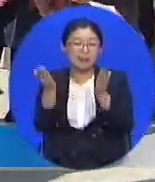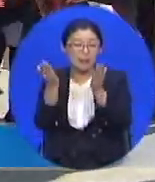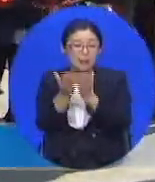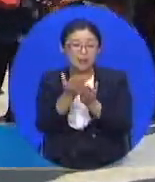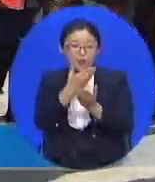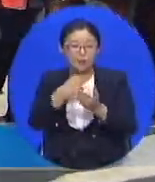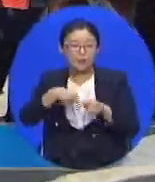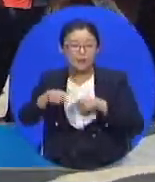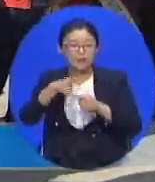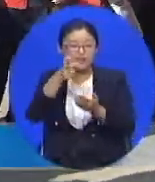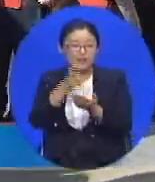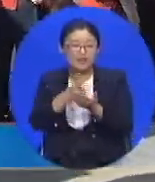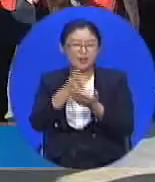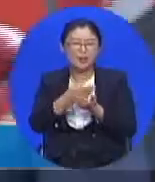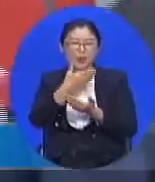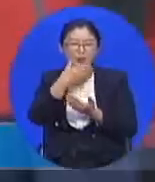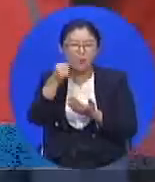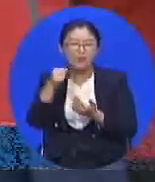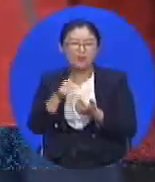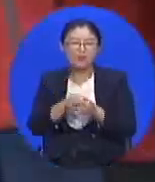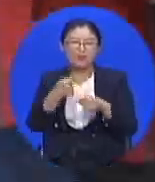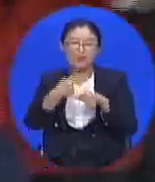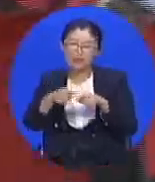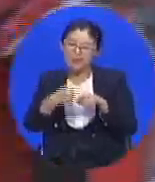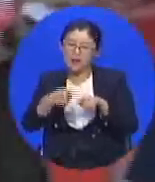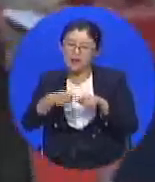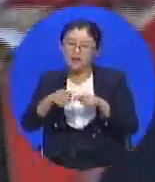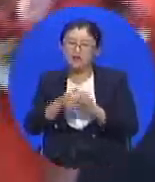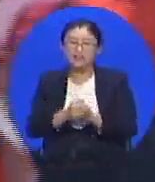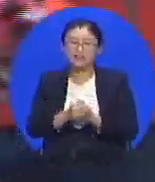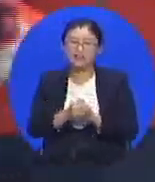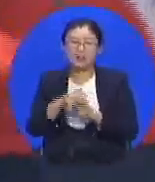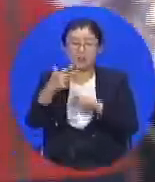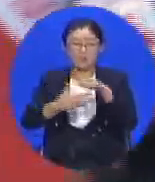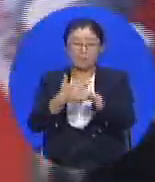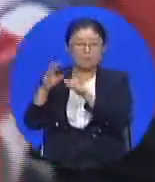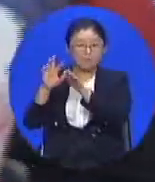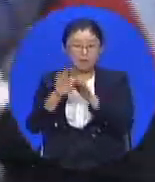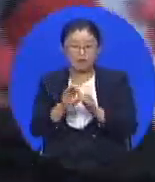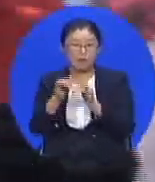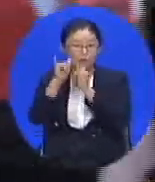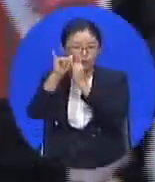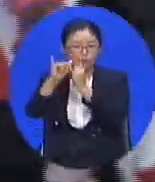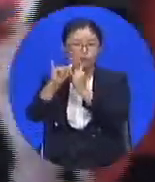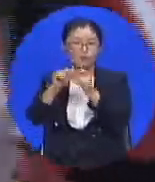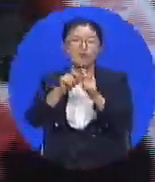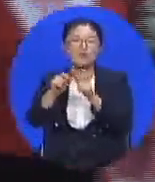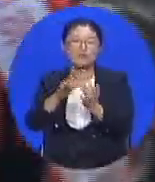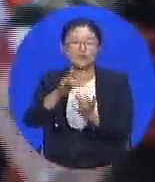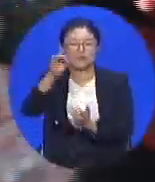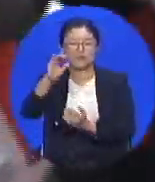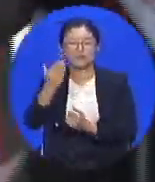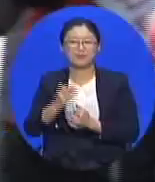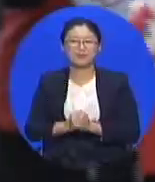복지정책으로 보건복지부가 시행하는 복지정책평가에서 8년 연속 우수 지자체로 선정된 바